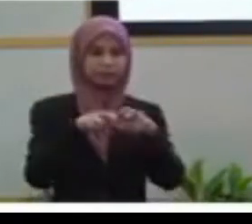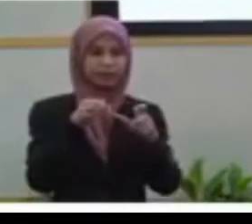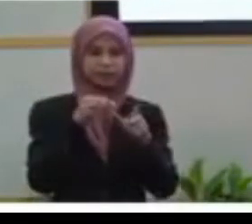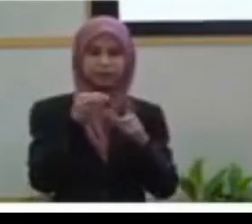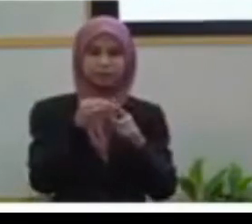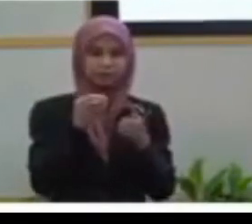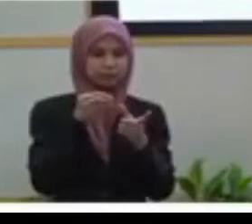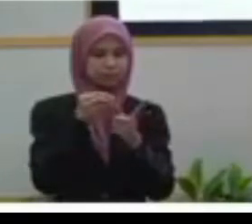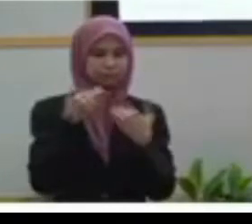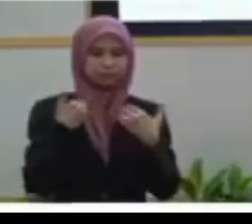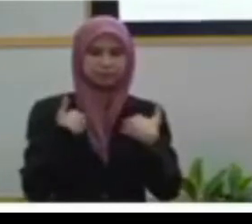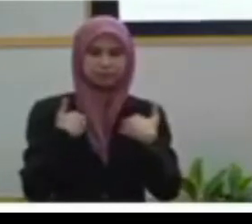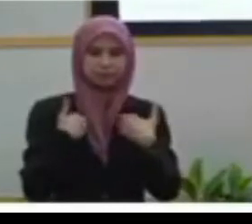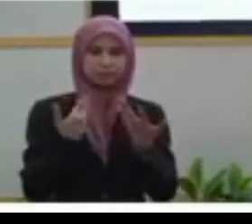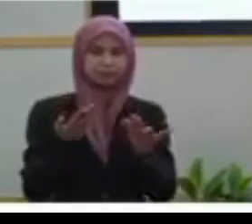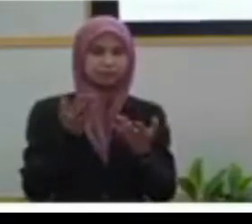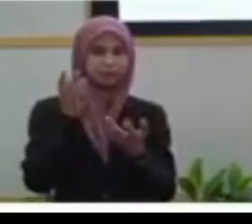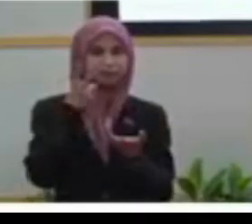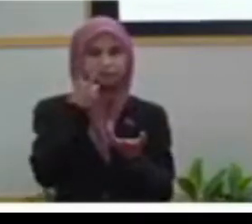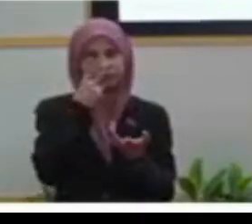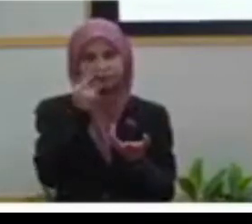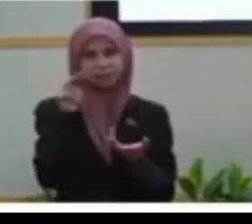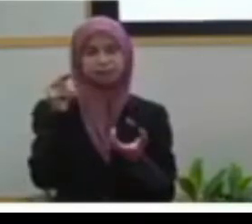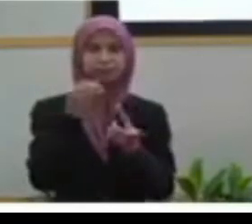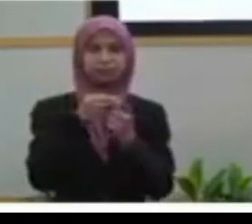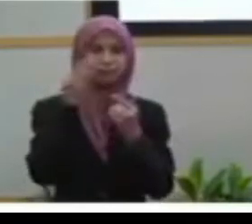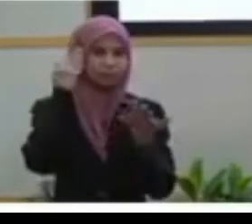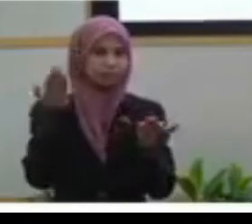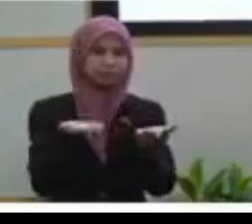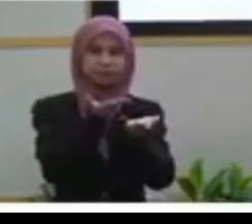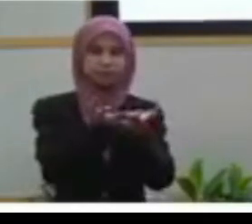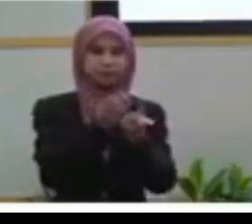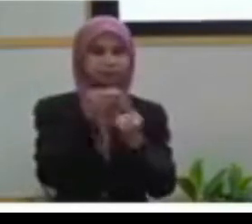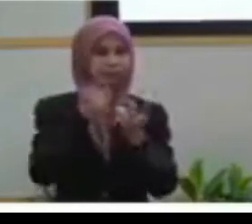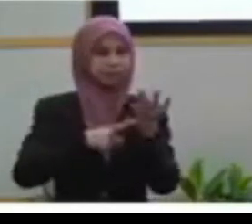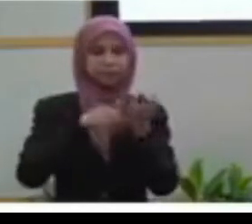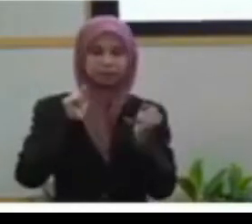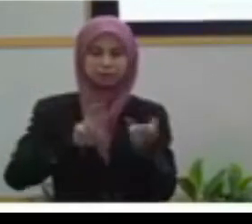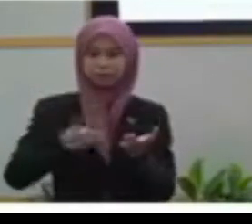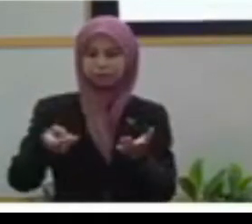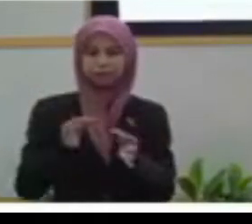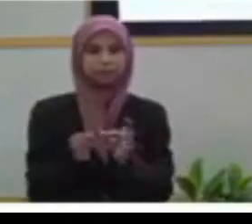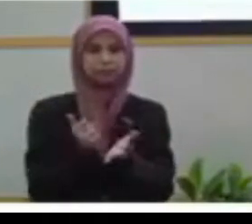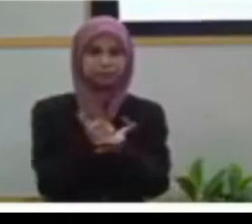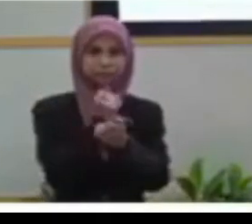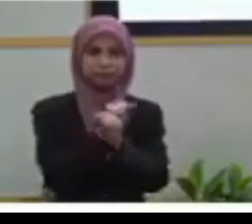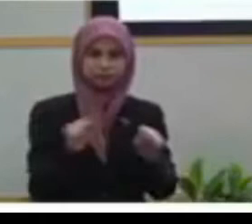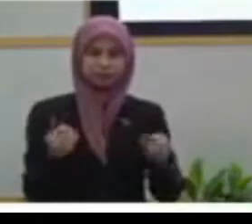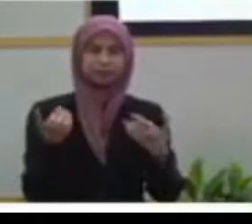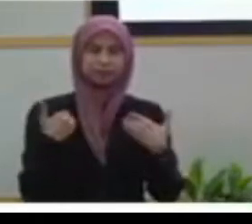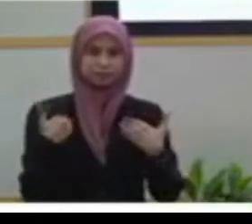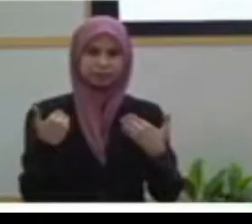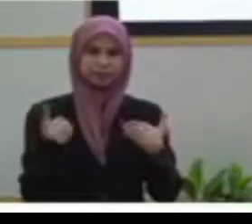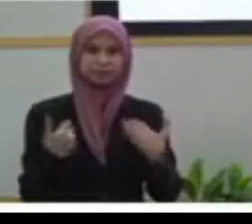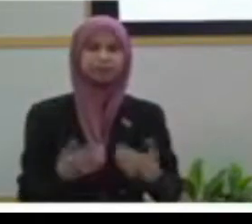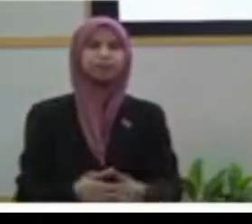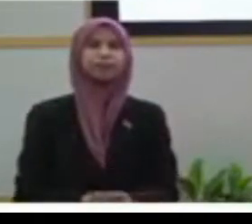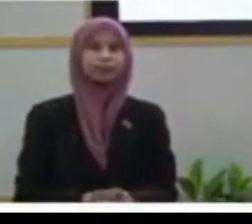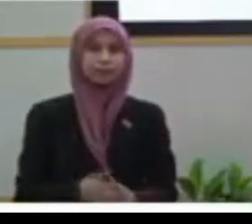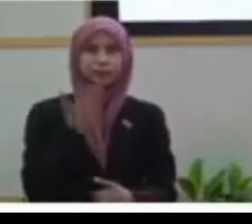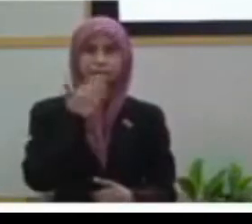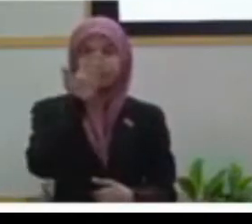diberi peluang untuk menyampaikan pandangan mereka dan akan diterjemahkan. Tuan-tuan dan puan saya hormati sekalian,